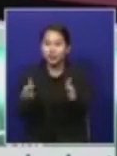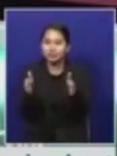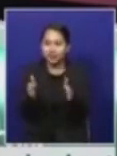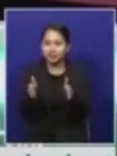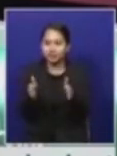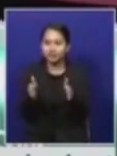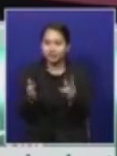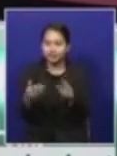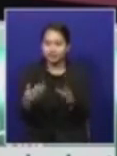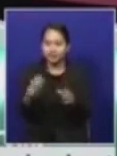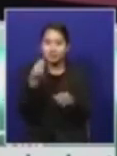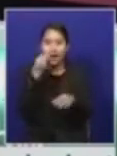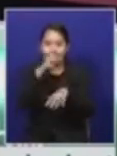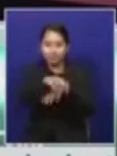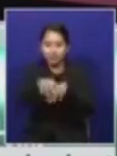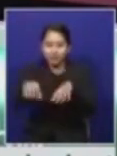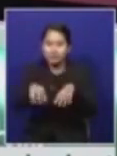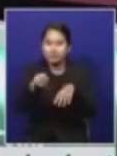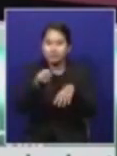หมู่บ้านได้งบประมาณเท่าไหร่ตำบลขนาดกลางคือตำบลที่มีหมู่บ้าน6-12